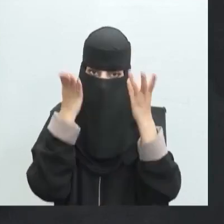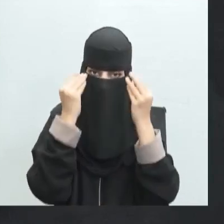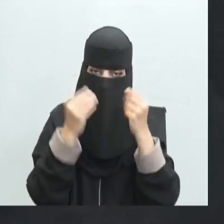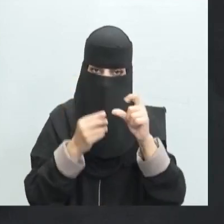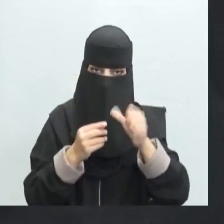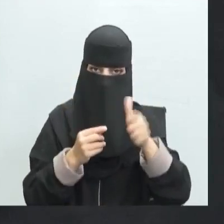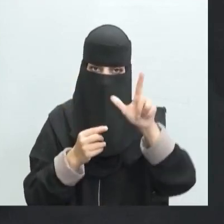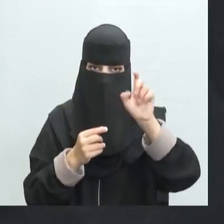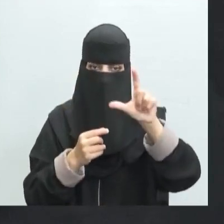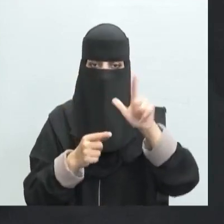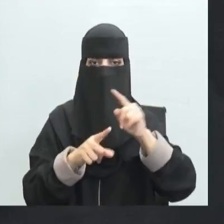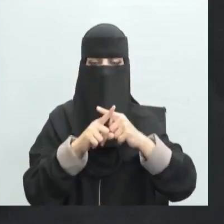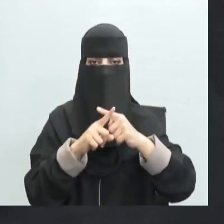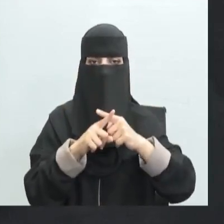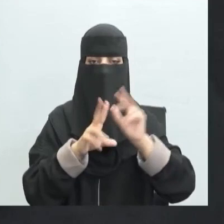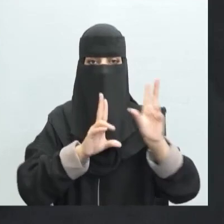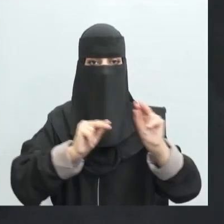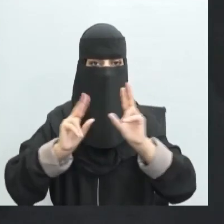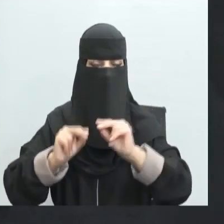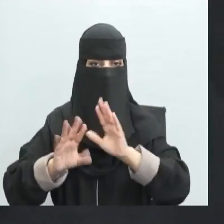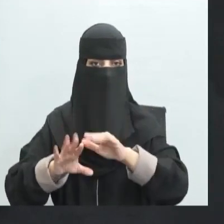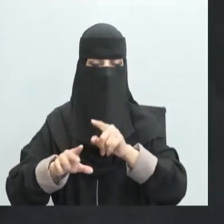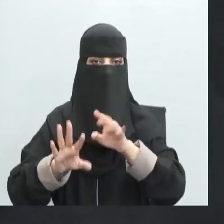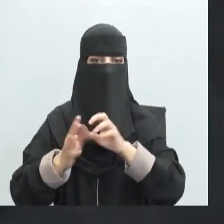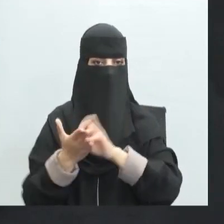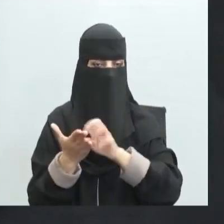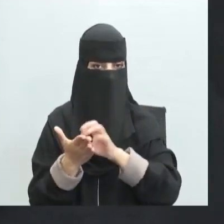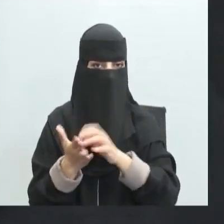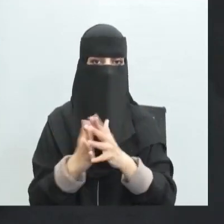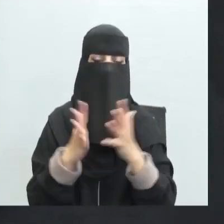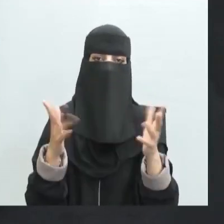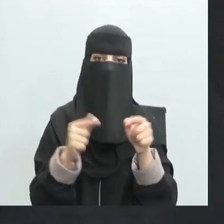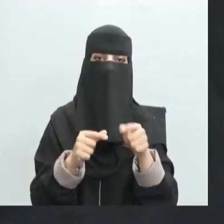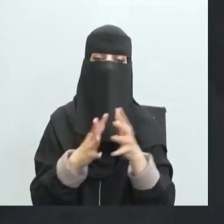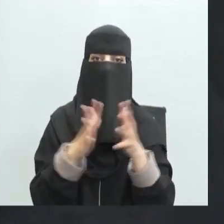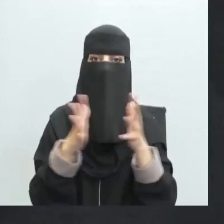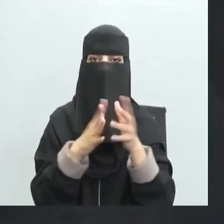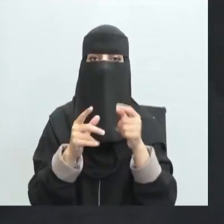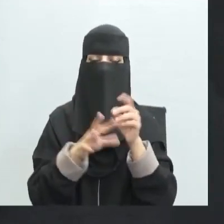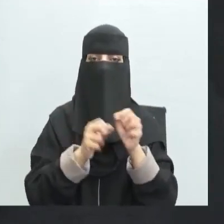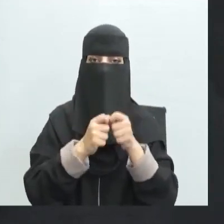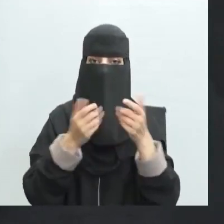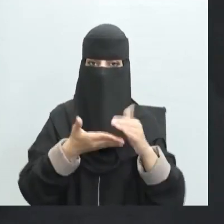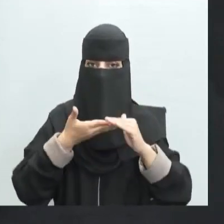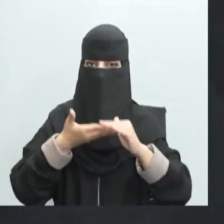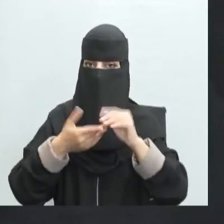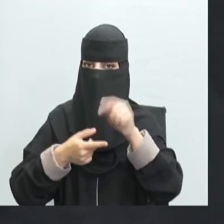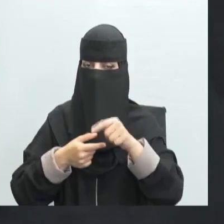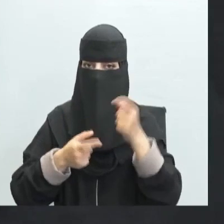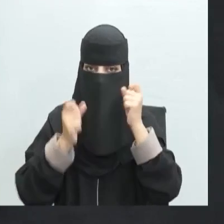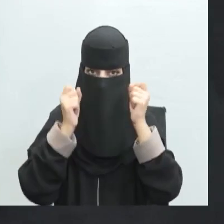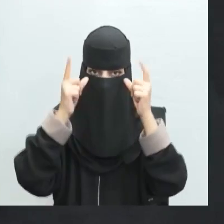الدوال اللي موجوده في الاكس هي نفس الدوال اللي موجوده في الاله الحاسبه وفي دوال ايضا اكثر واشمل فهي تساعدك ايضا على